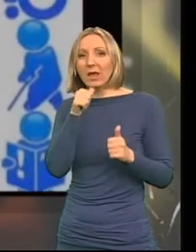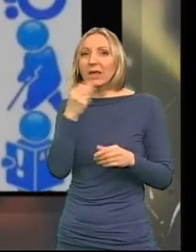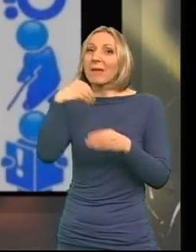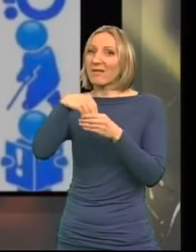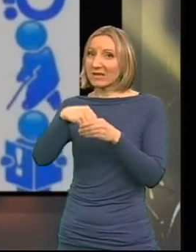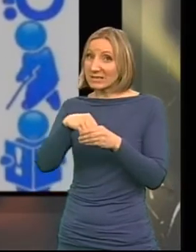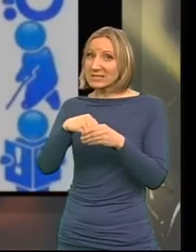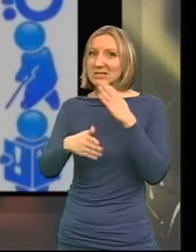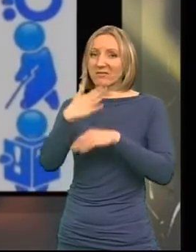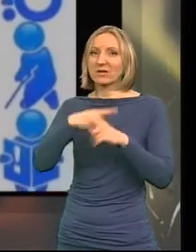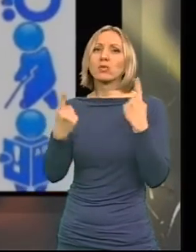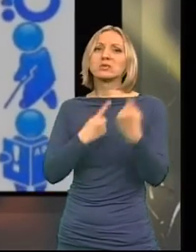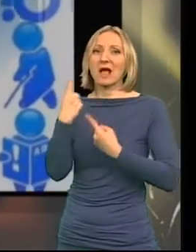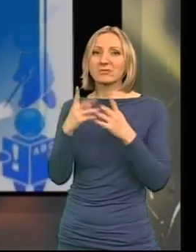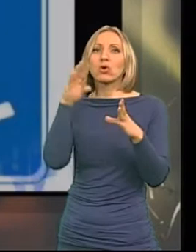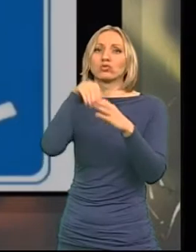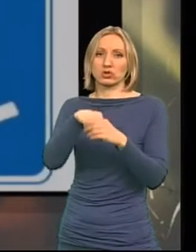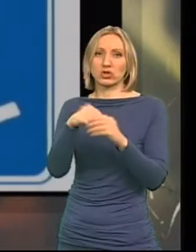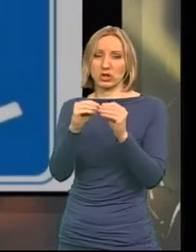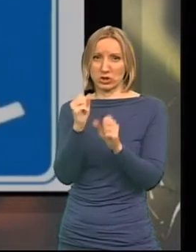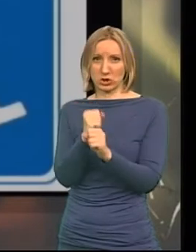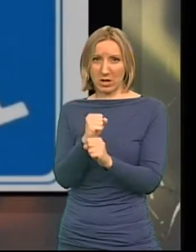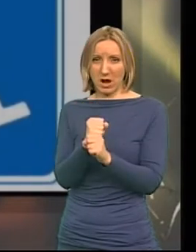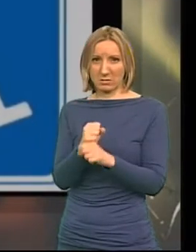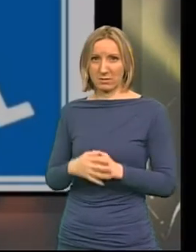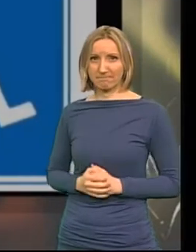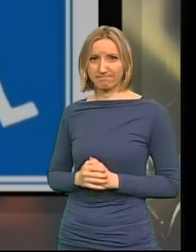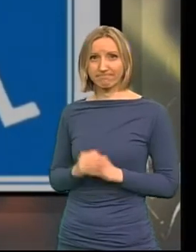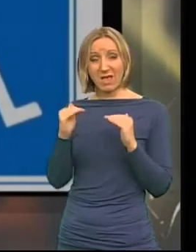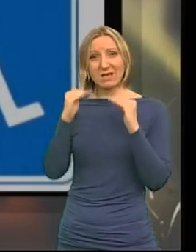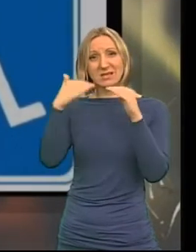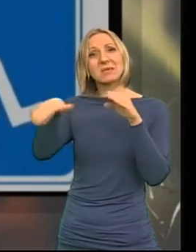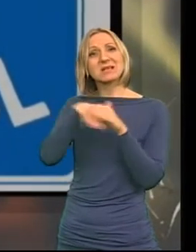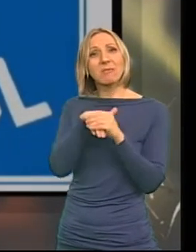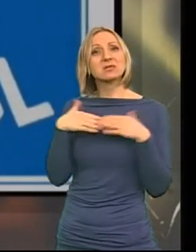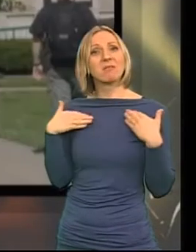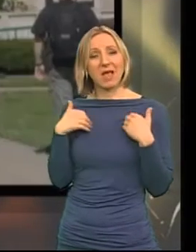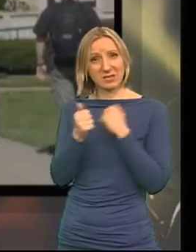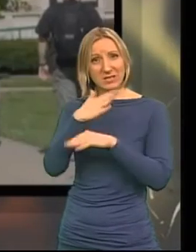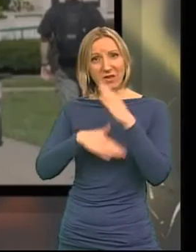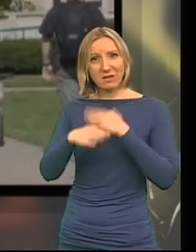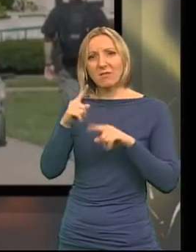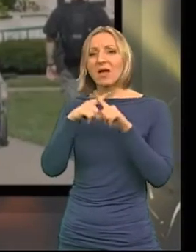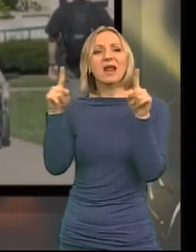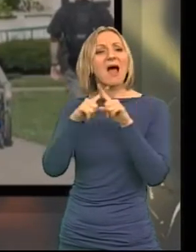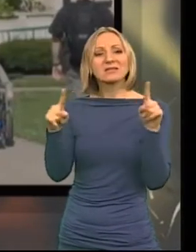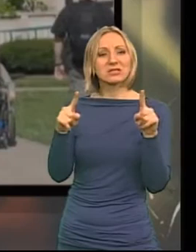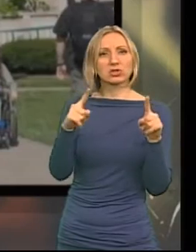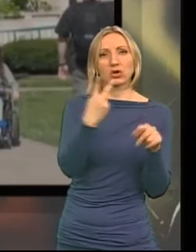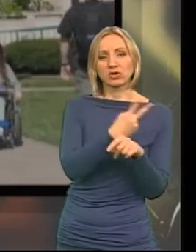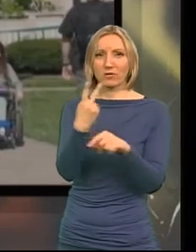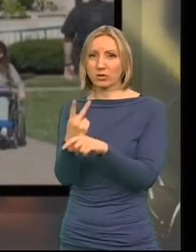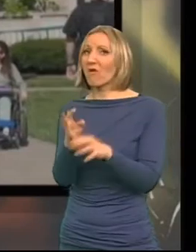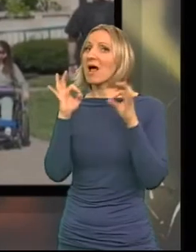za invaliditet u zavisnosti od učešća na tržištu rada. Stepen zaposlenosti mladih sa invaliditetom različit je od zemlje do zemlje,